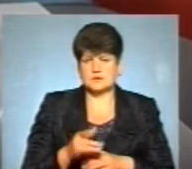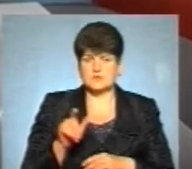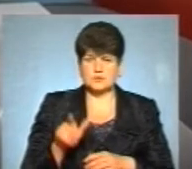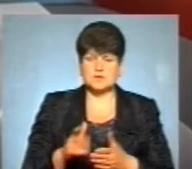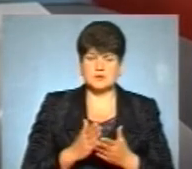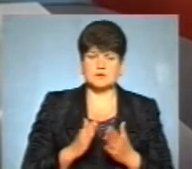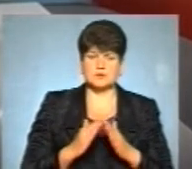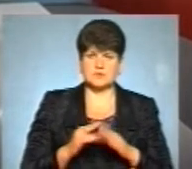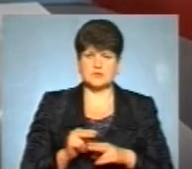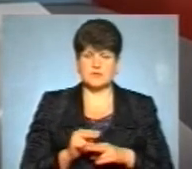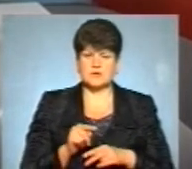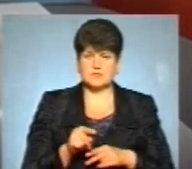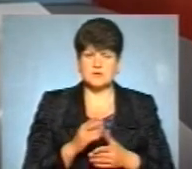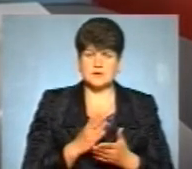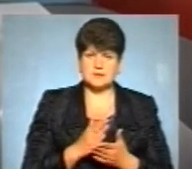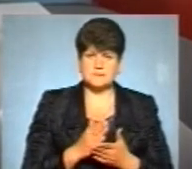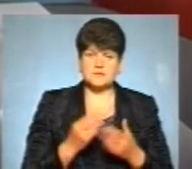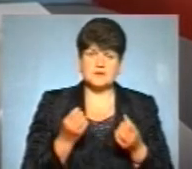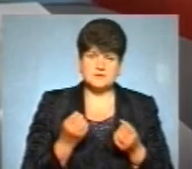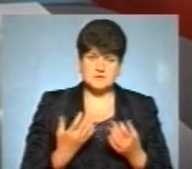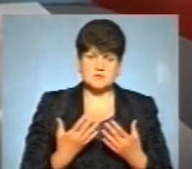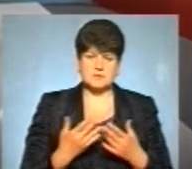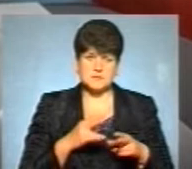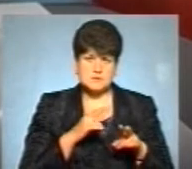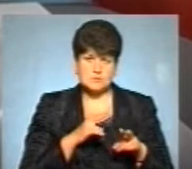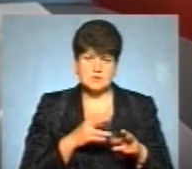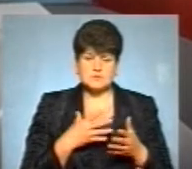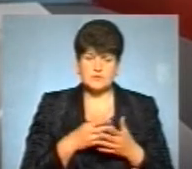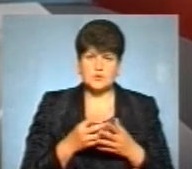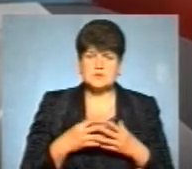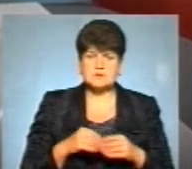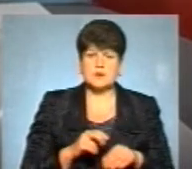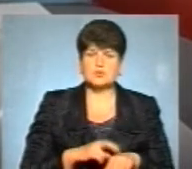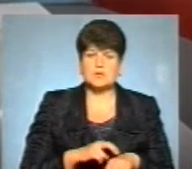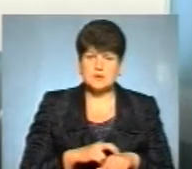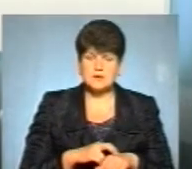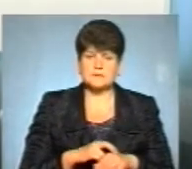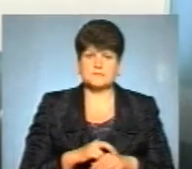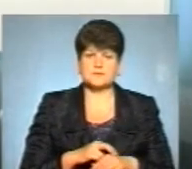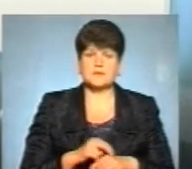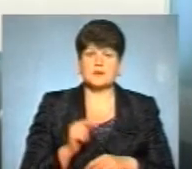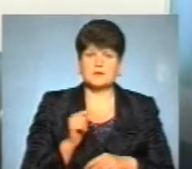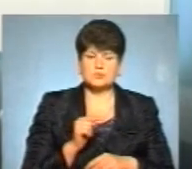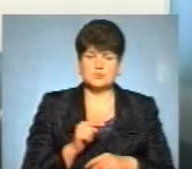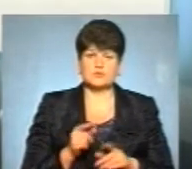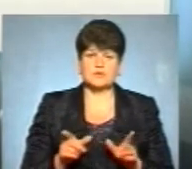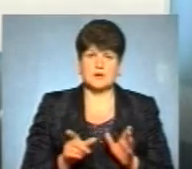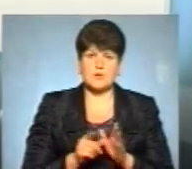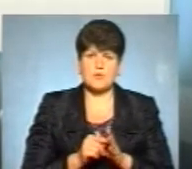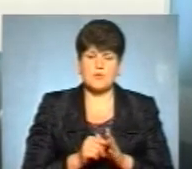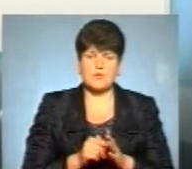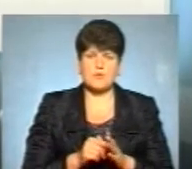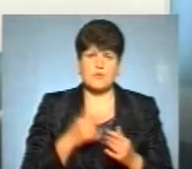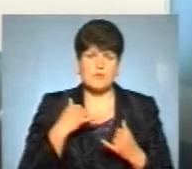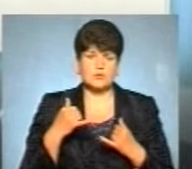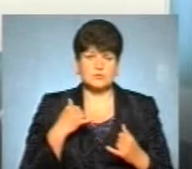амбулаторному лікуванні, вона перебуває, звичайно, під спостереженням свого сімейного лікаря. Ось, тому вони контактують кожного